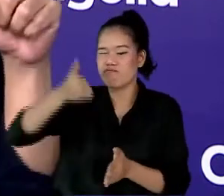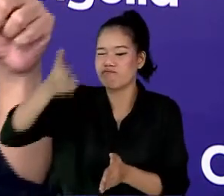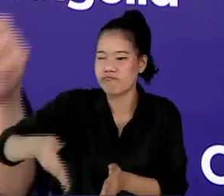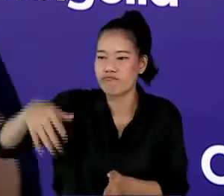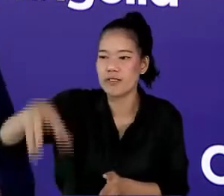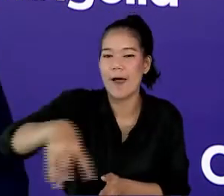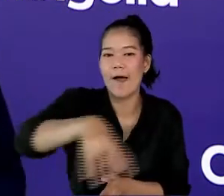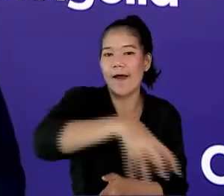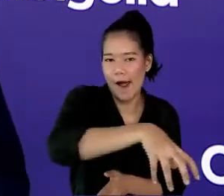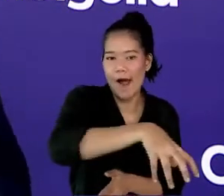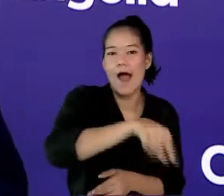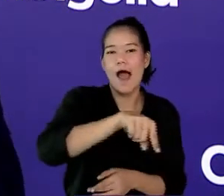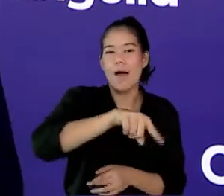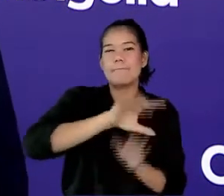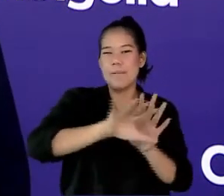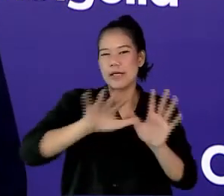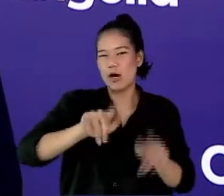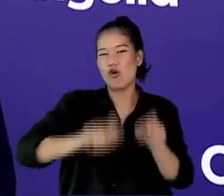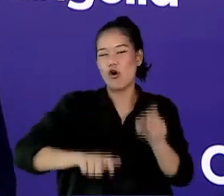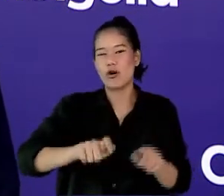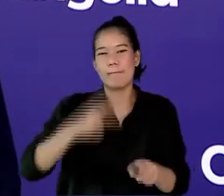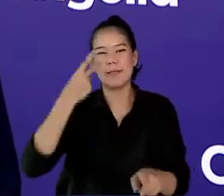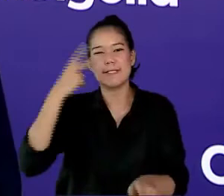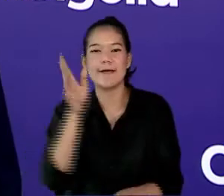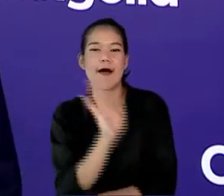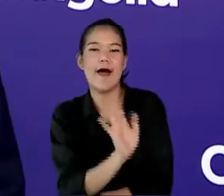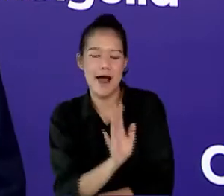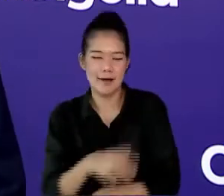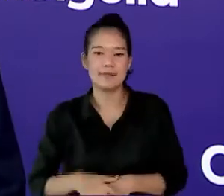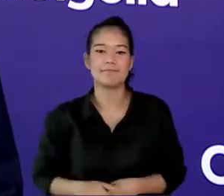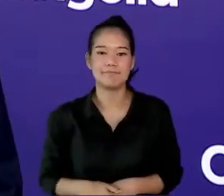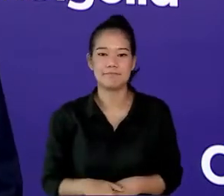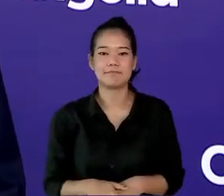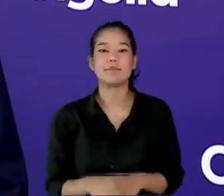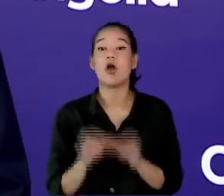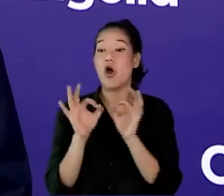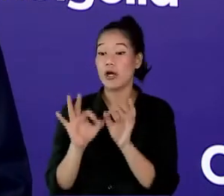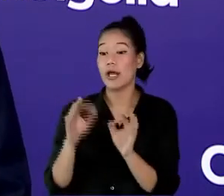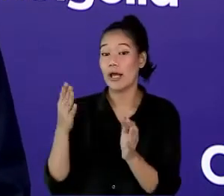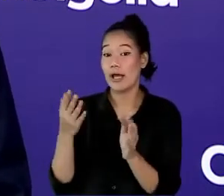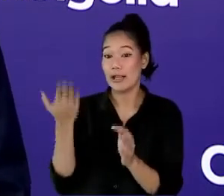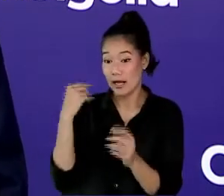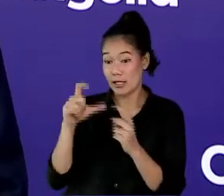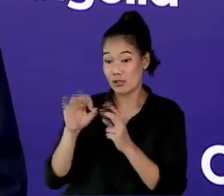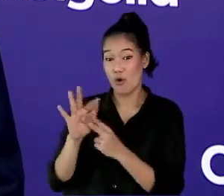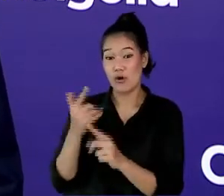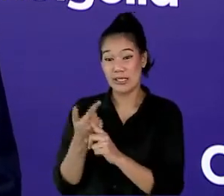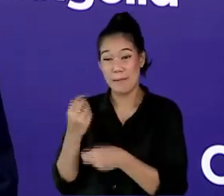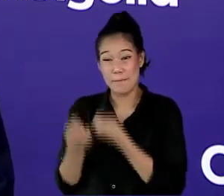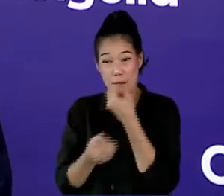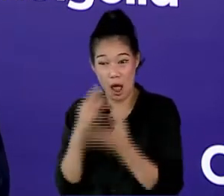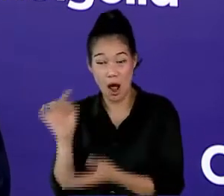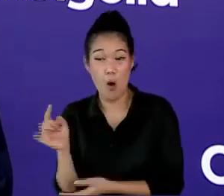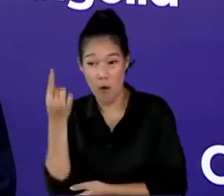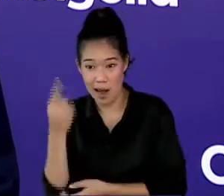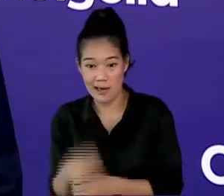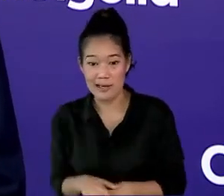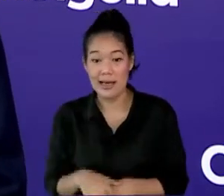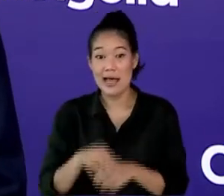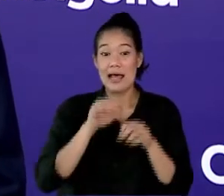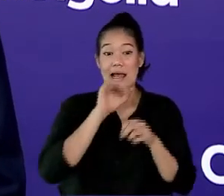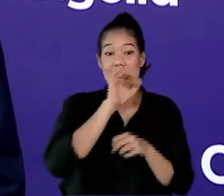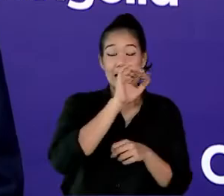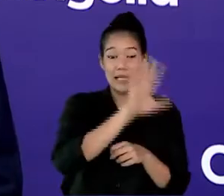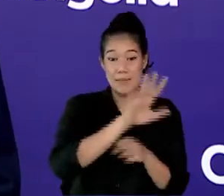yang seringkali mereka tidak percaya pada COVID-19. Oke, tadi Mas Soni di awal menyebutkan bahwa dari 3M